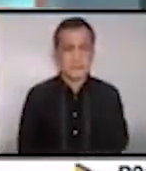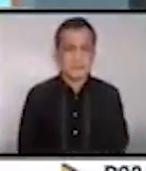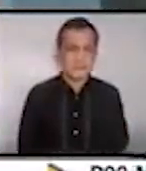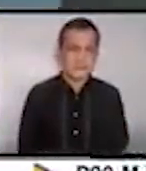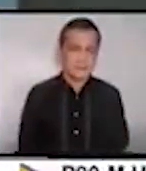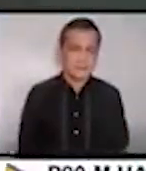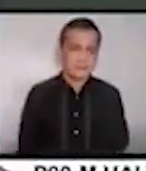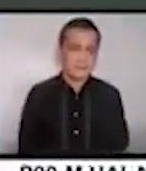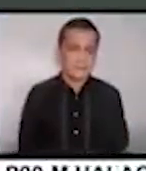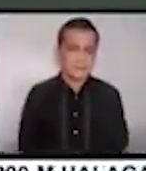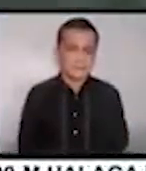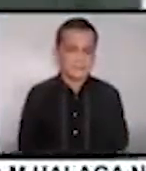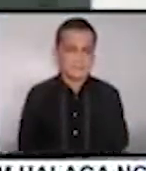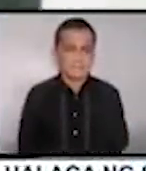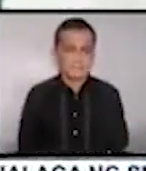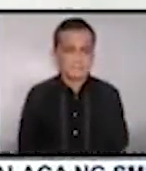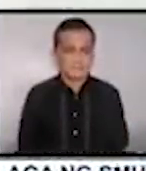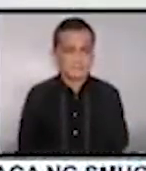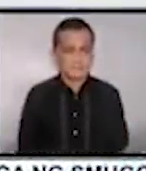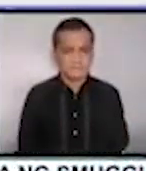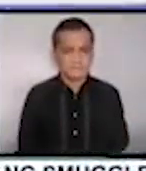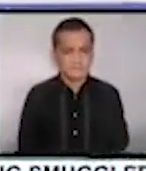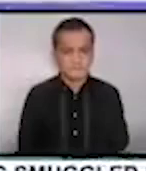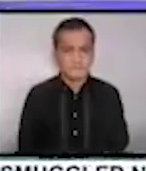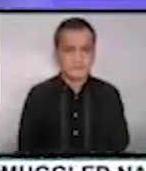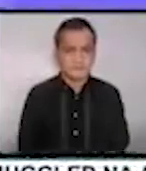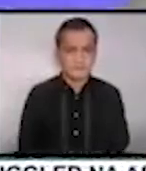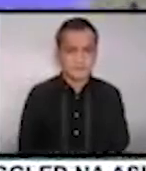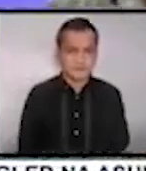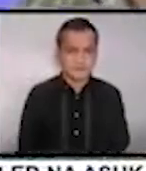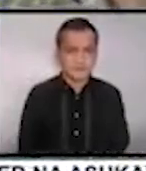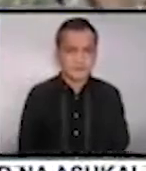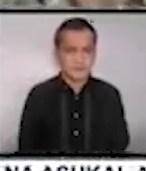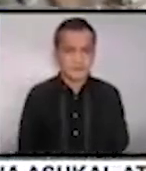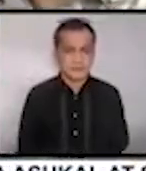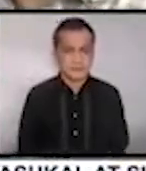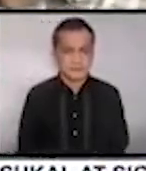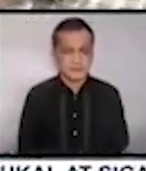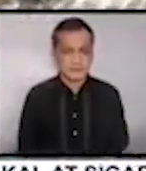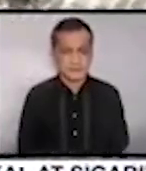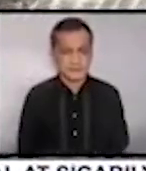Ikaw na lang kaya ang